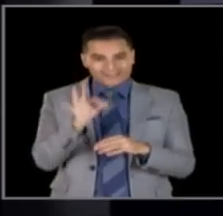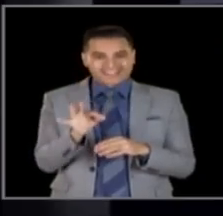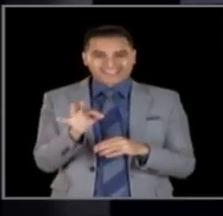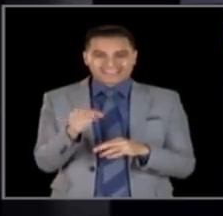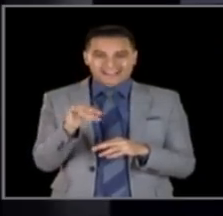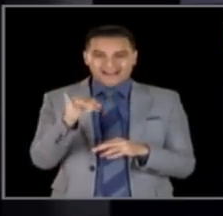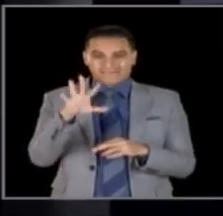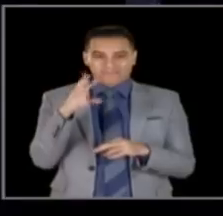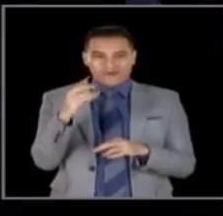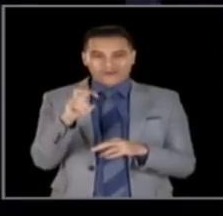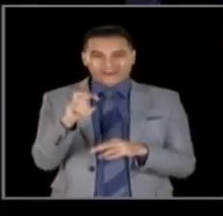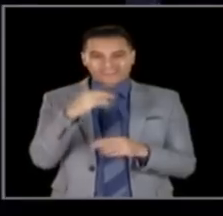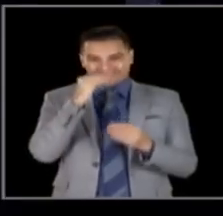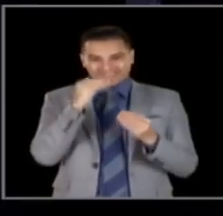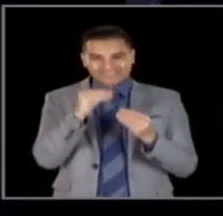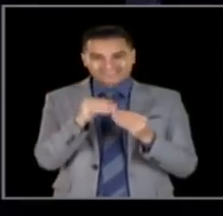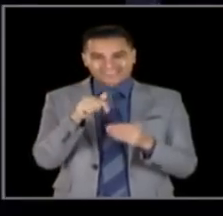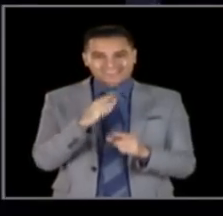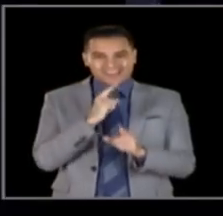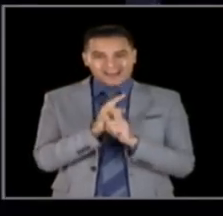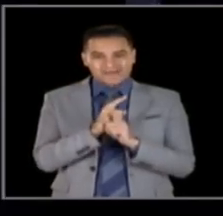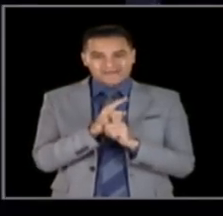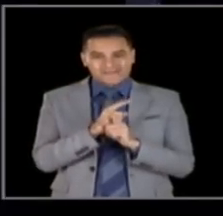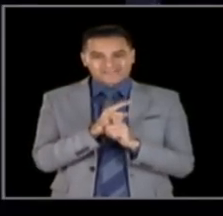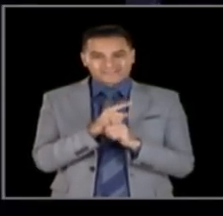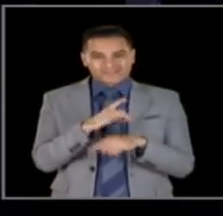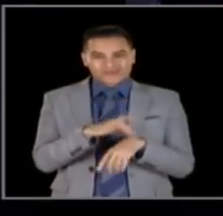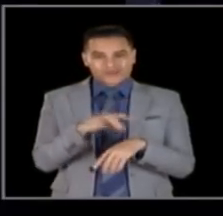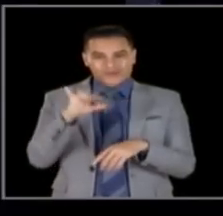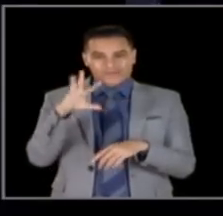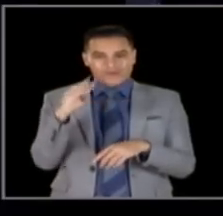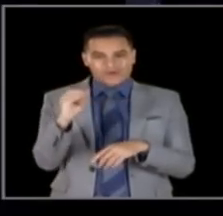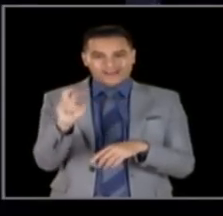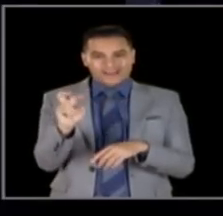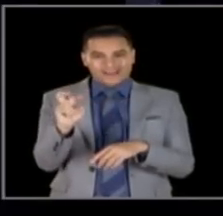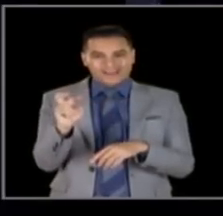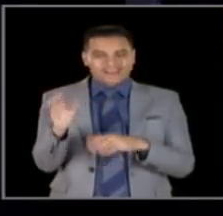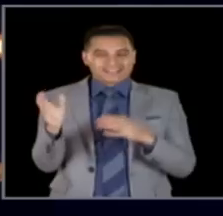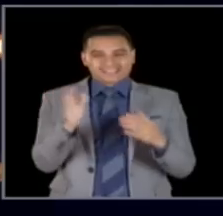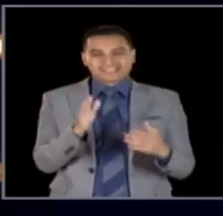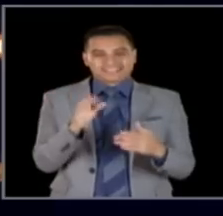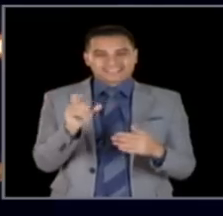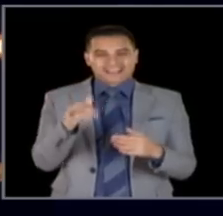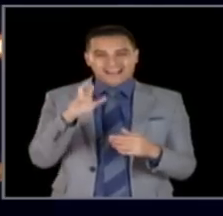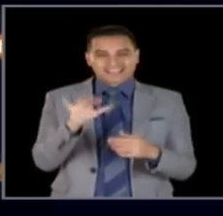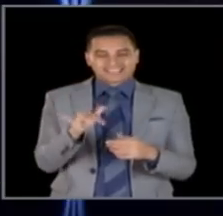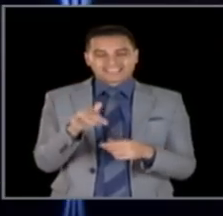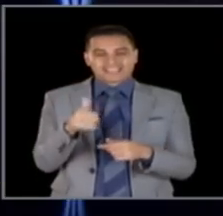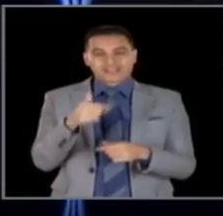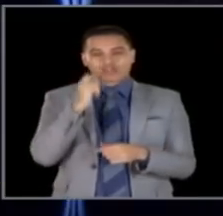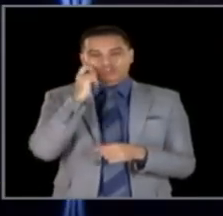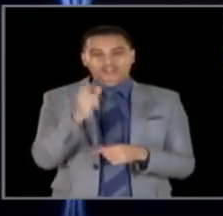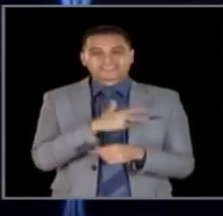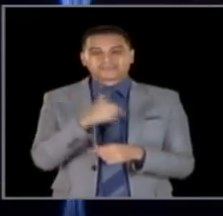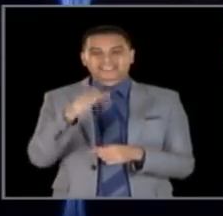حاجه تشرفنا اللي انا كنت معاها النهارده مع دكتور مهجة نيازي. ربنا يخليك. تسلم. اسلام جابر. ازي حضرتك